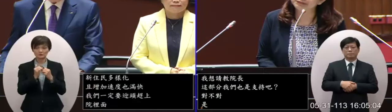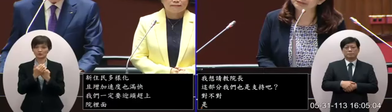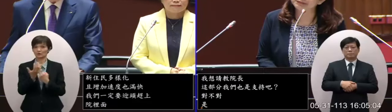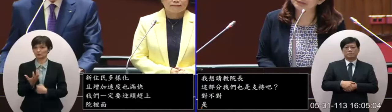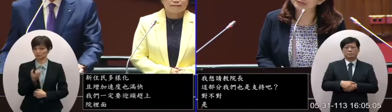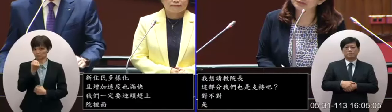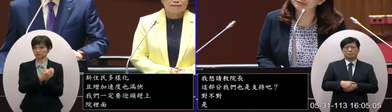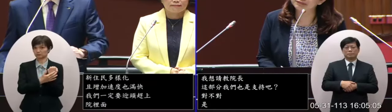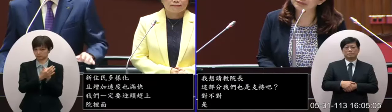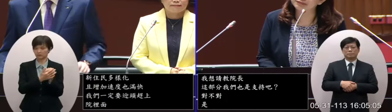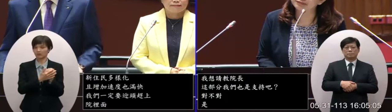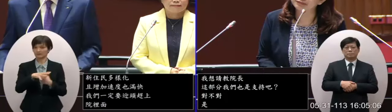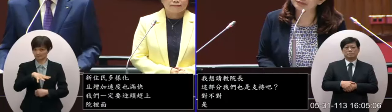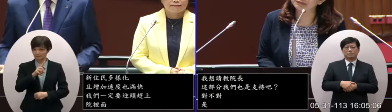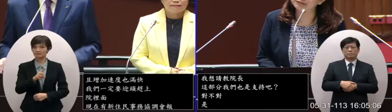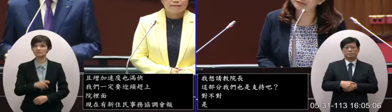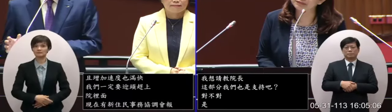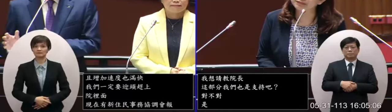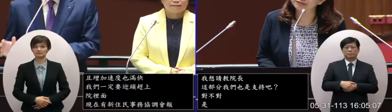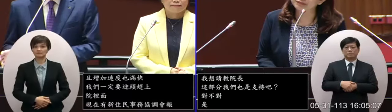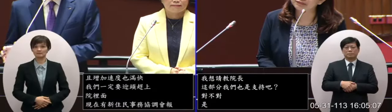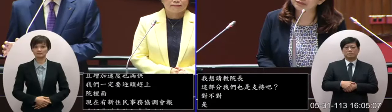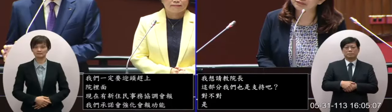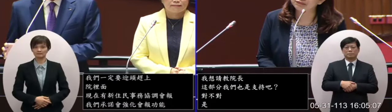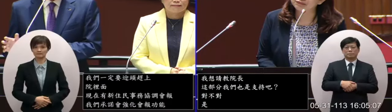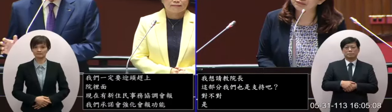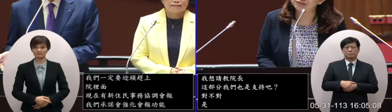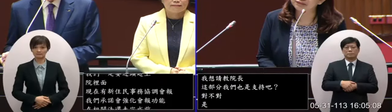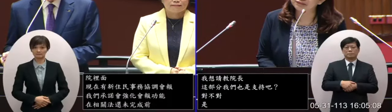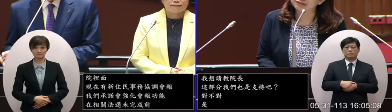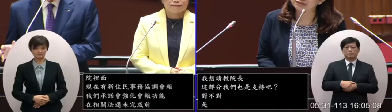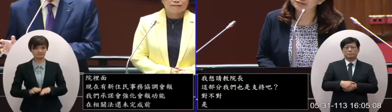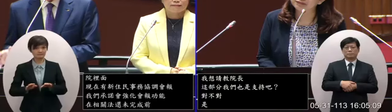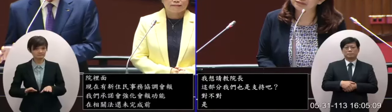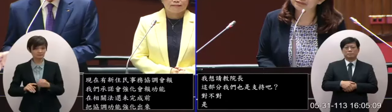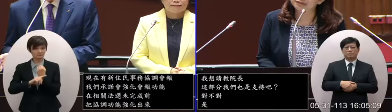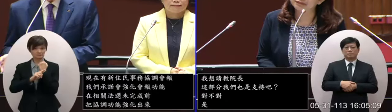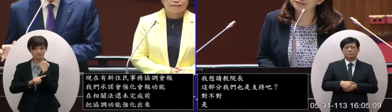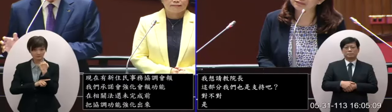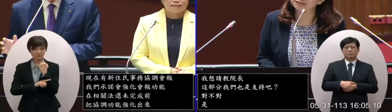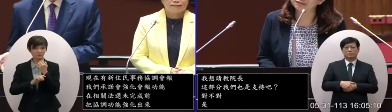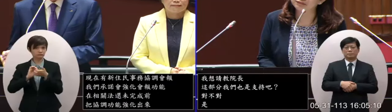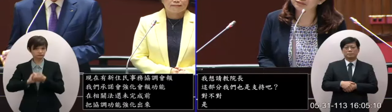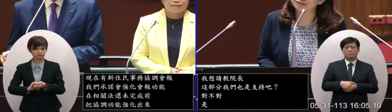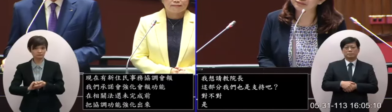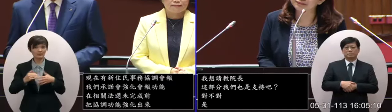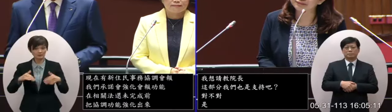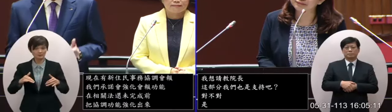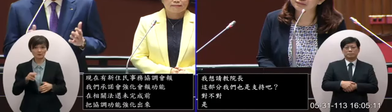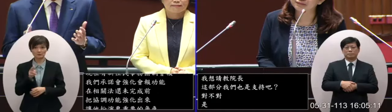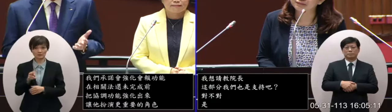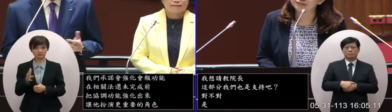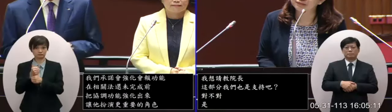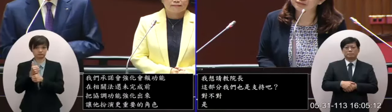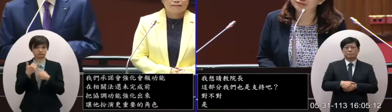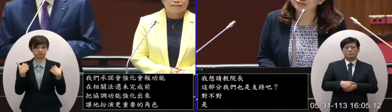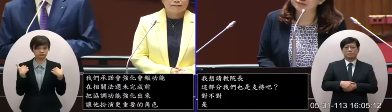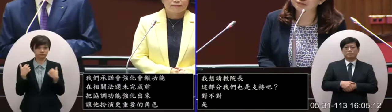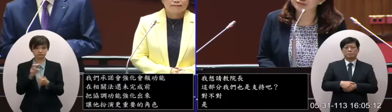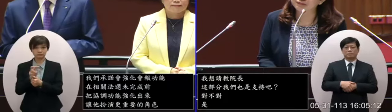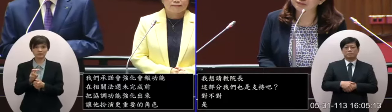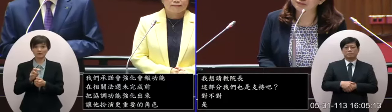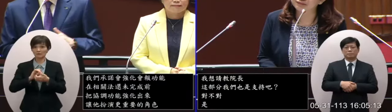先。那么在这样的过程底下，我想即使还没有很明确在法令底下有一个专责机构，但是要提升这个